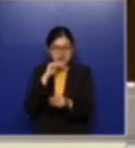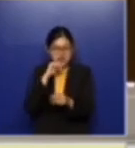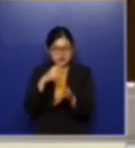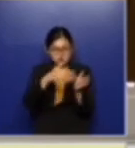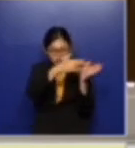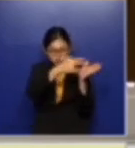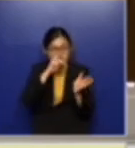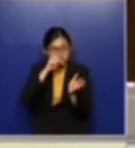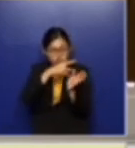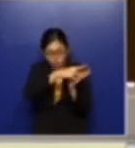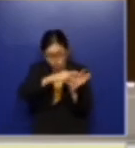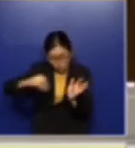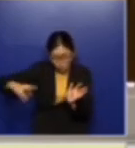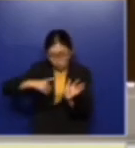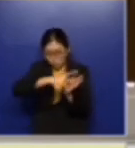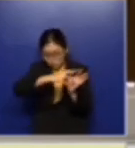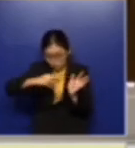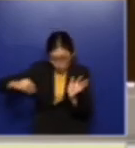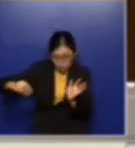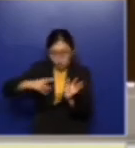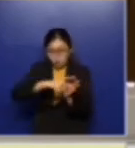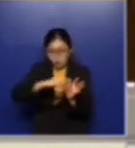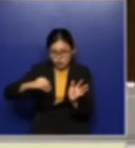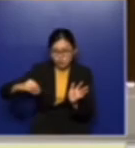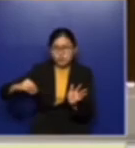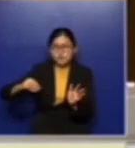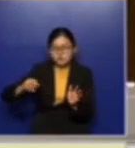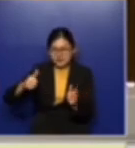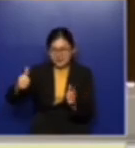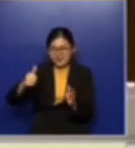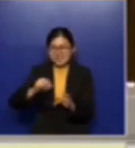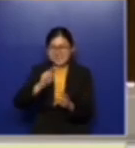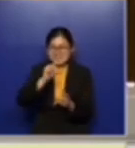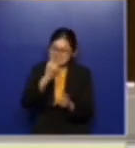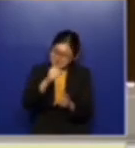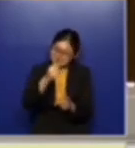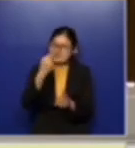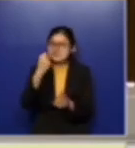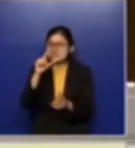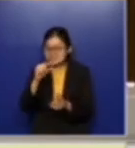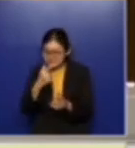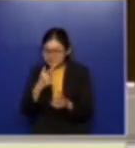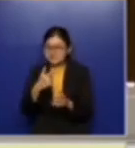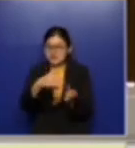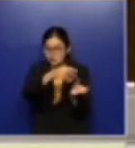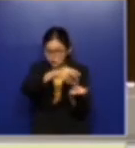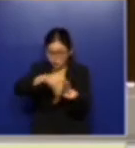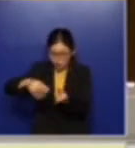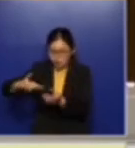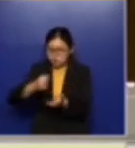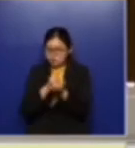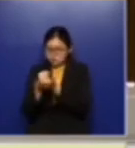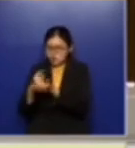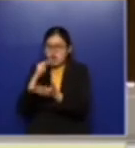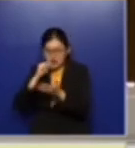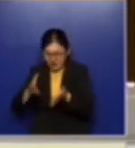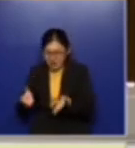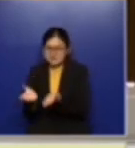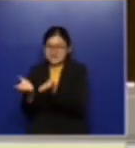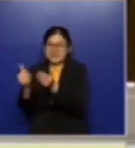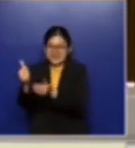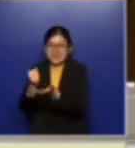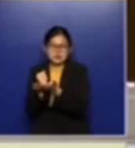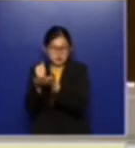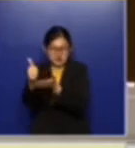ะครับสุดกี่ตัว10ตัว20ตัวผมให้นี่คือการแก้ไขปัญหาที่ทำไปแล้วพืชสวน